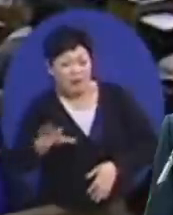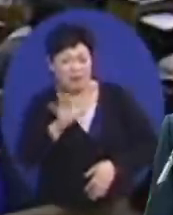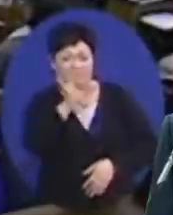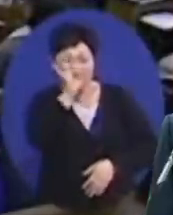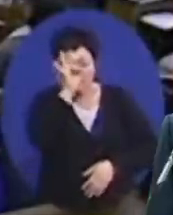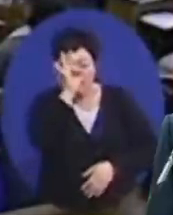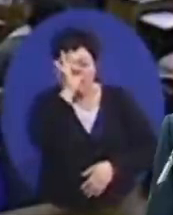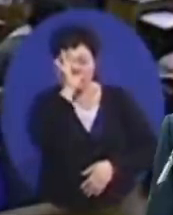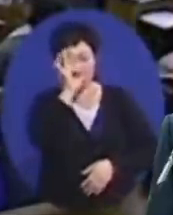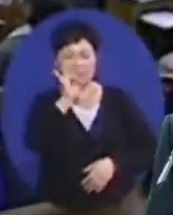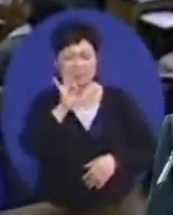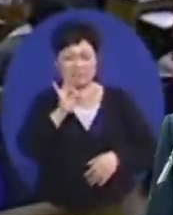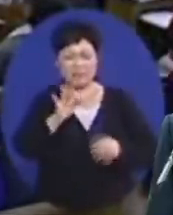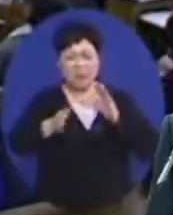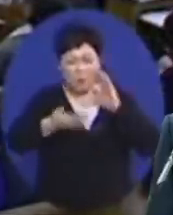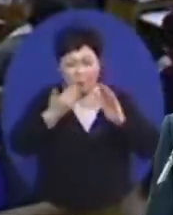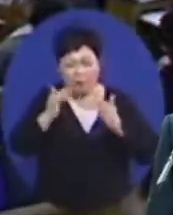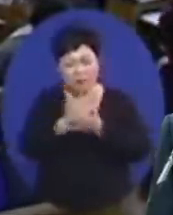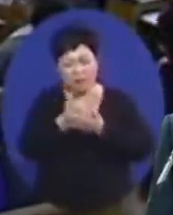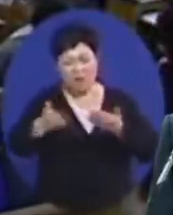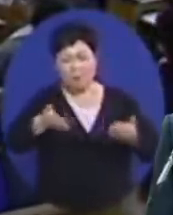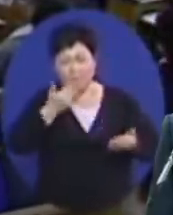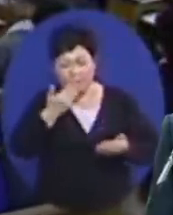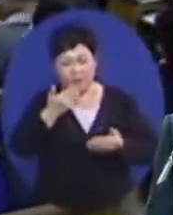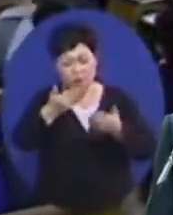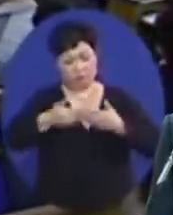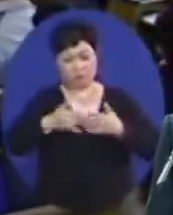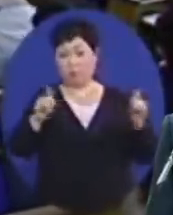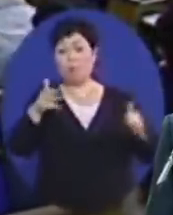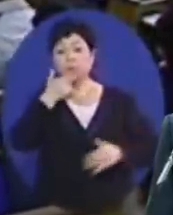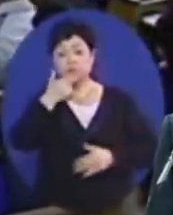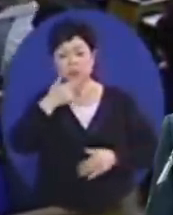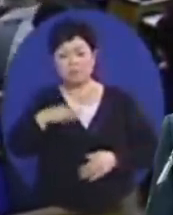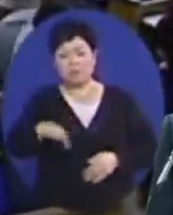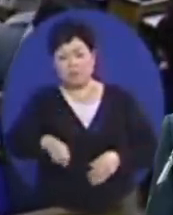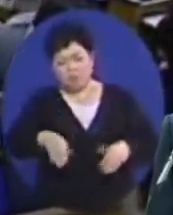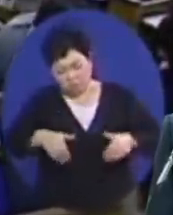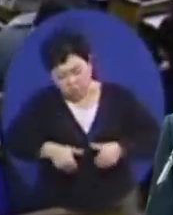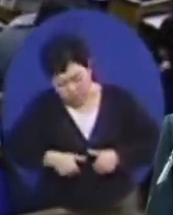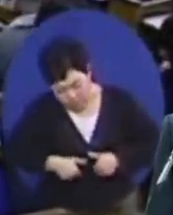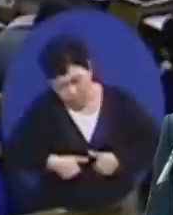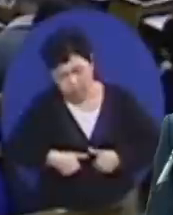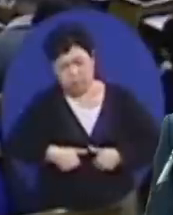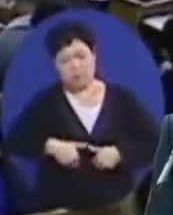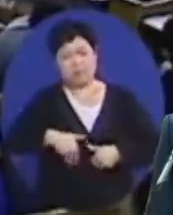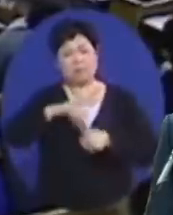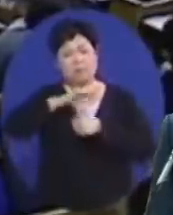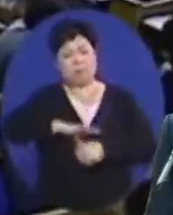먹으려고 해도 주는 자가 없어 배가 고파서 견딜 수가 없었습니다.